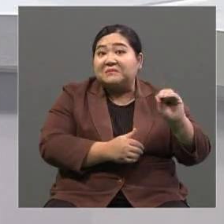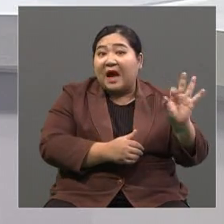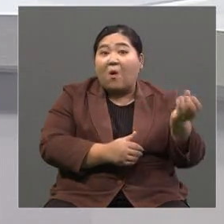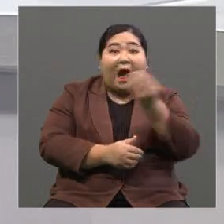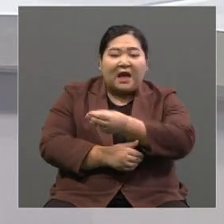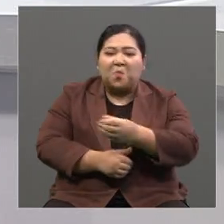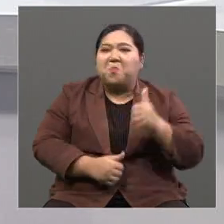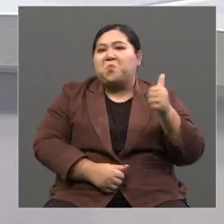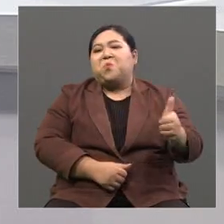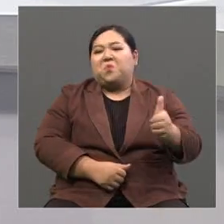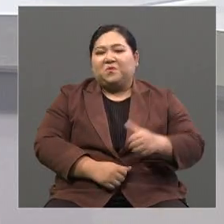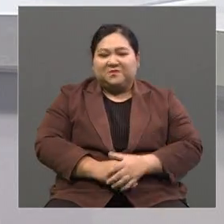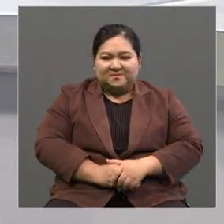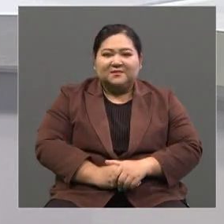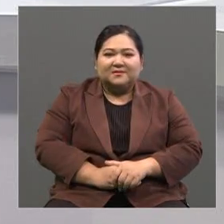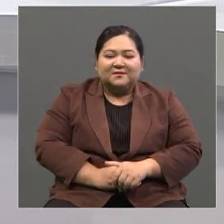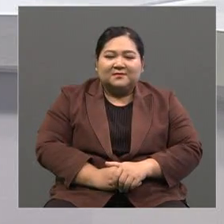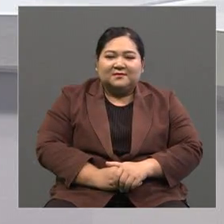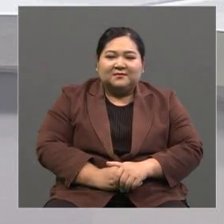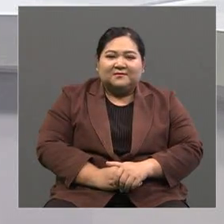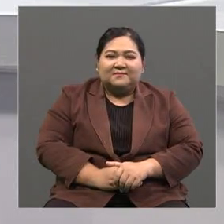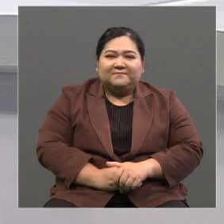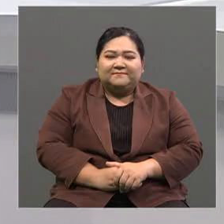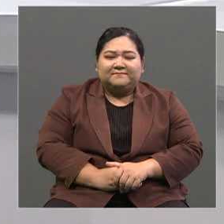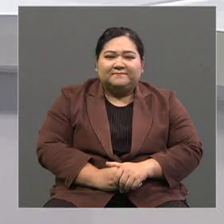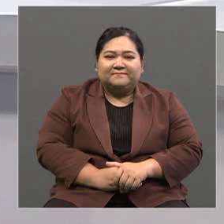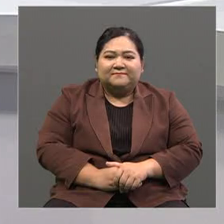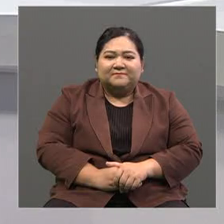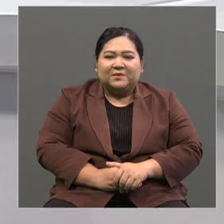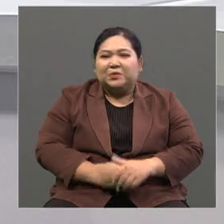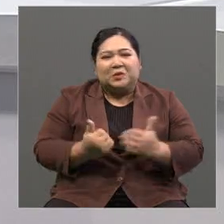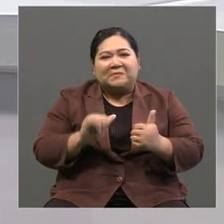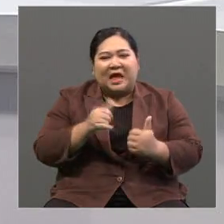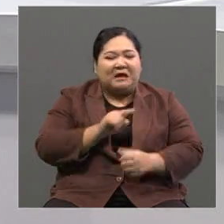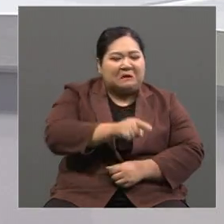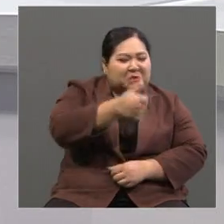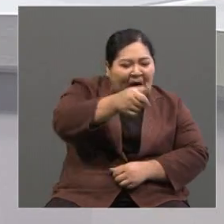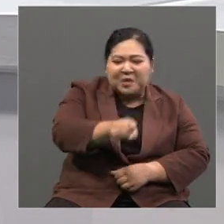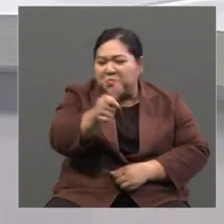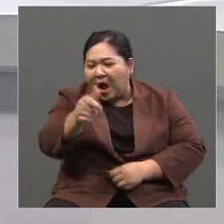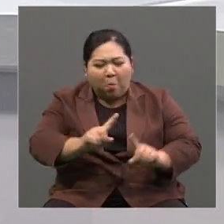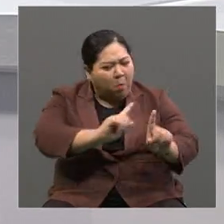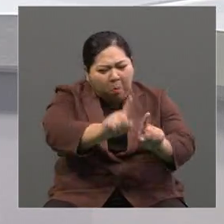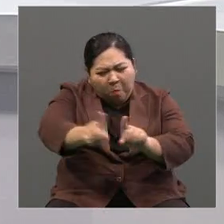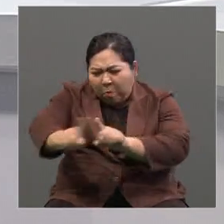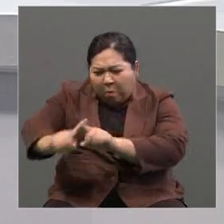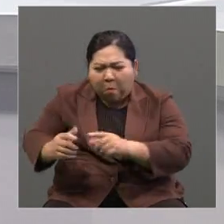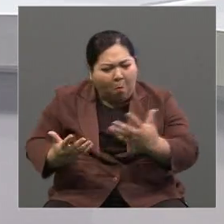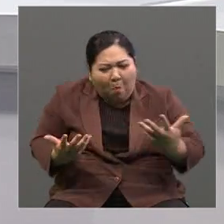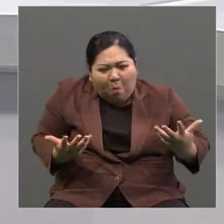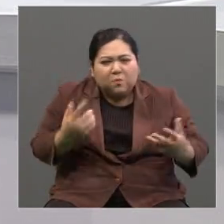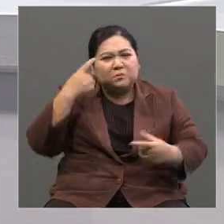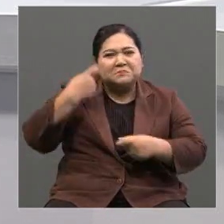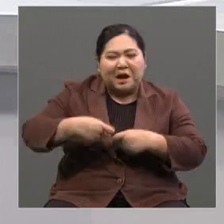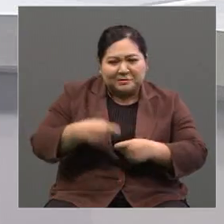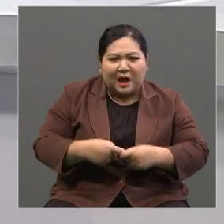าหลายๆอย่างการเมืองตอนนี้คุณวิทยาให้สัมภาษณ์นะทุกขั้วเป็นไปได้หมดนะทุกอย่างทุกแนวทางมันไปได้หมดจริงๆแล้วเขาจะถ